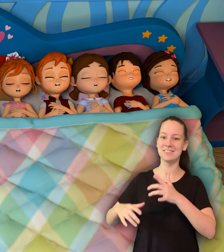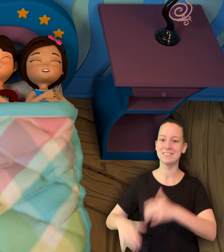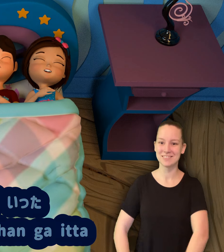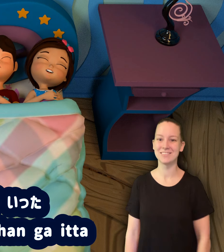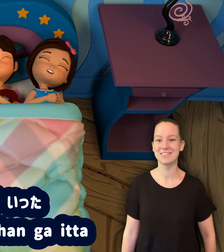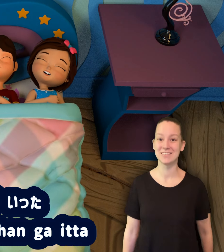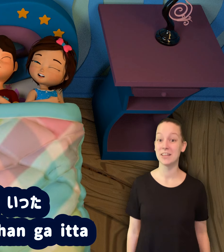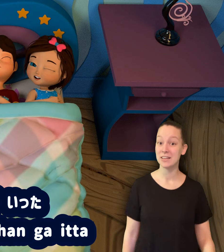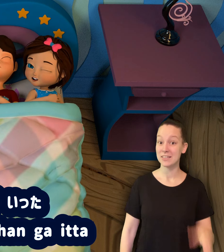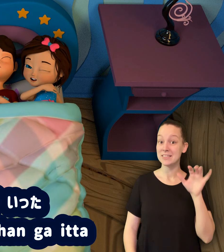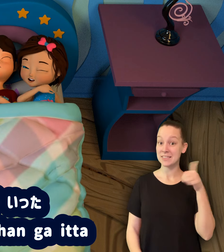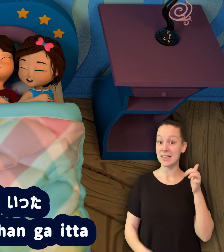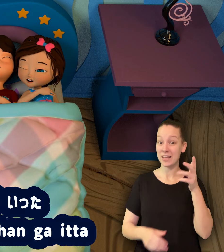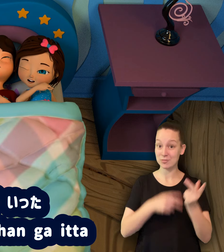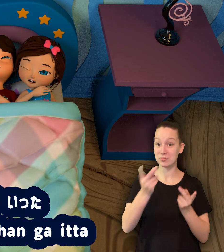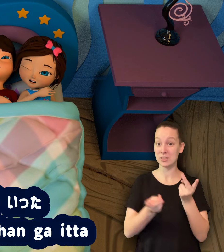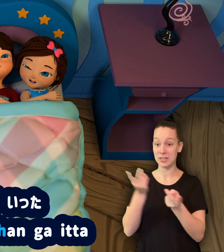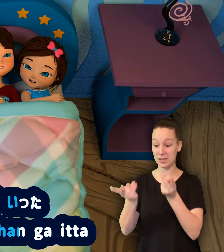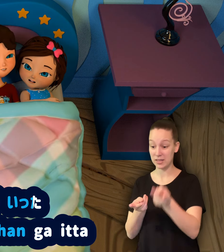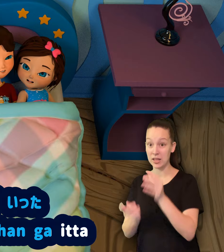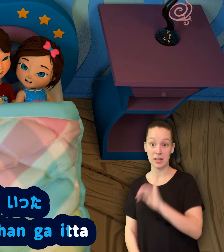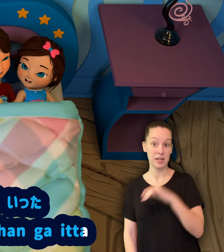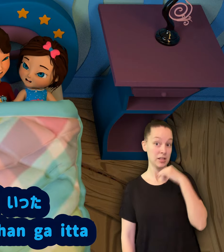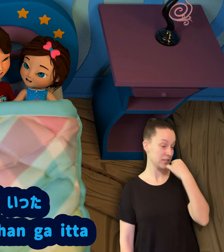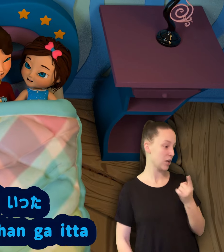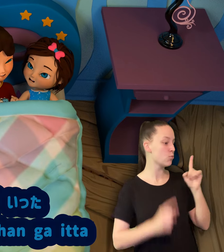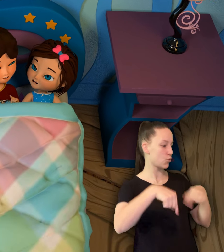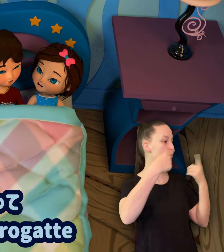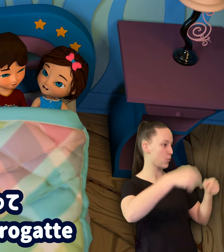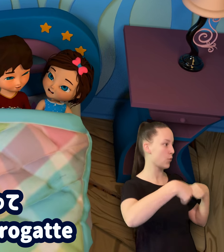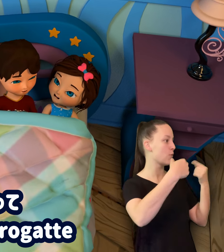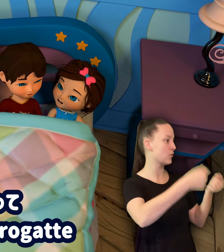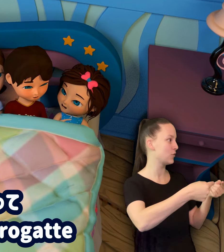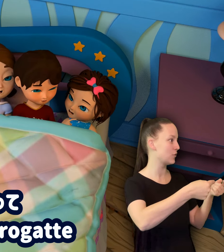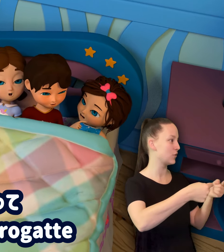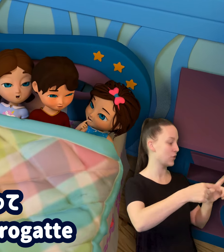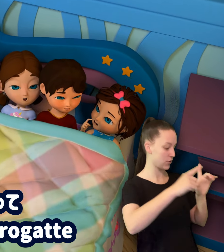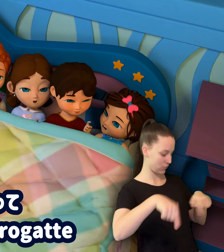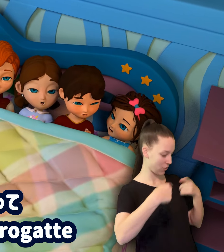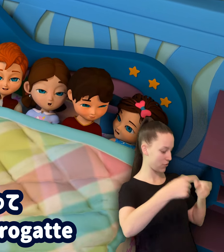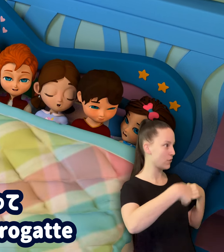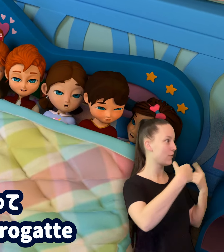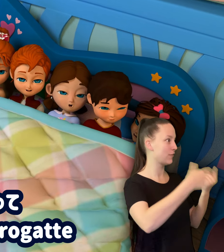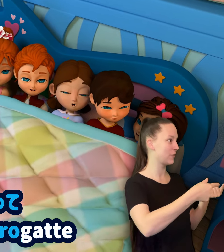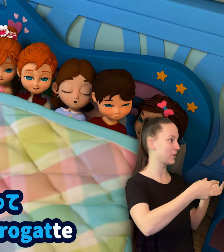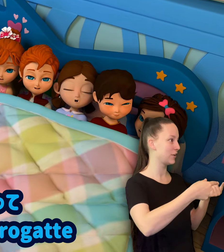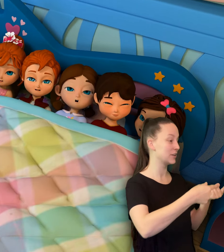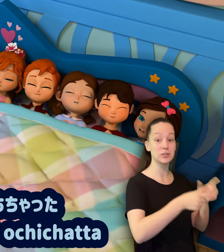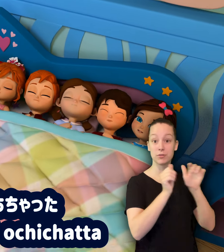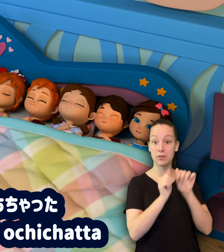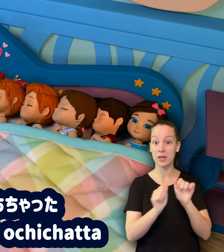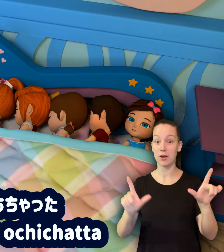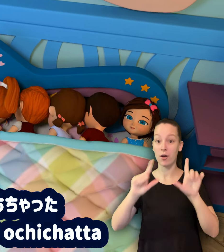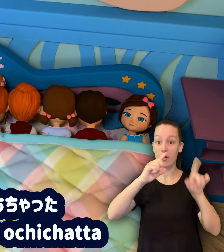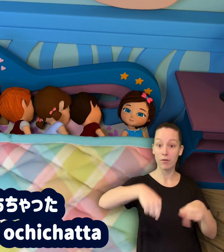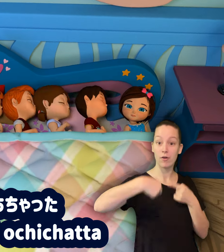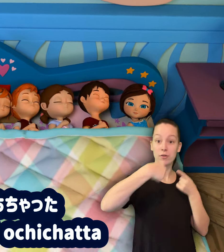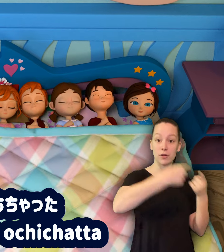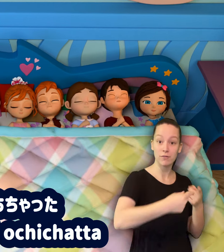匹ベッド20匹ちびちゃんが言った転がって転がって